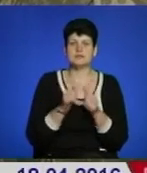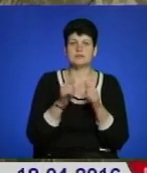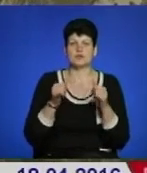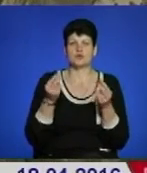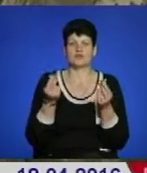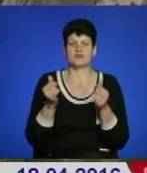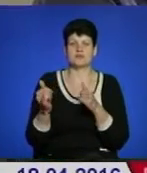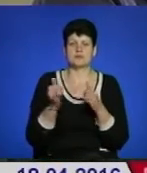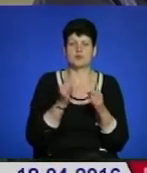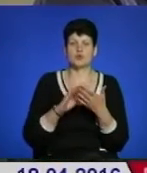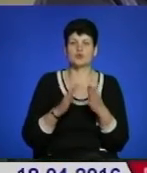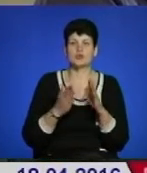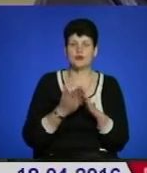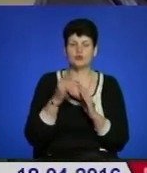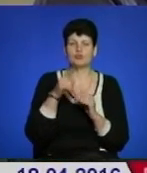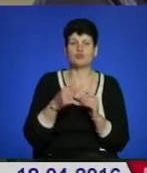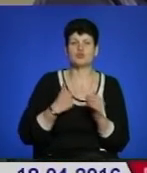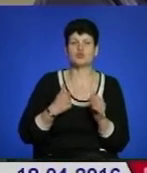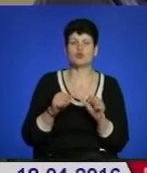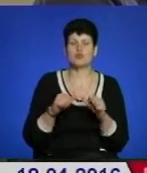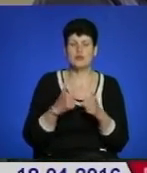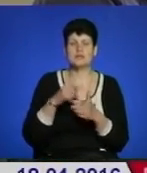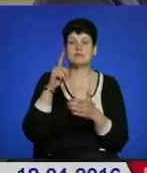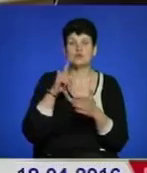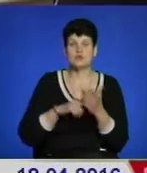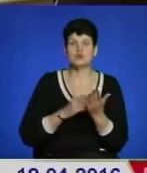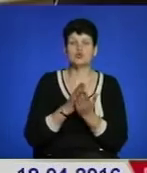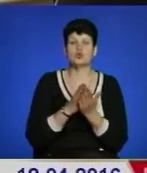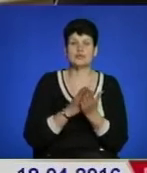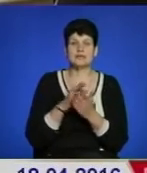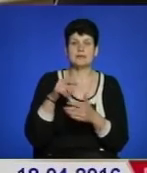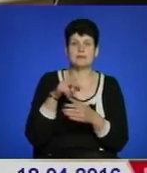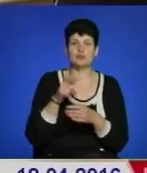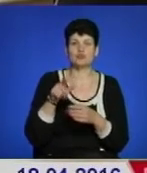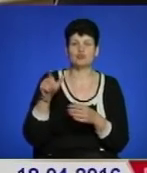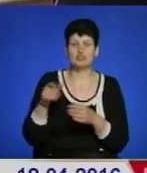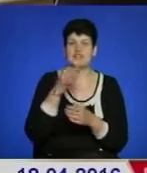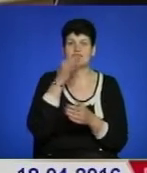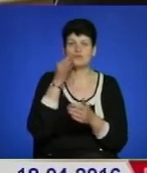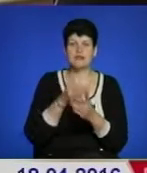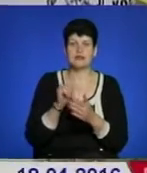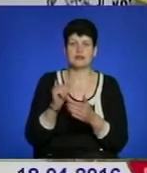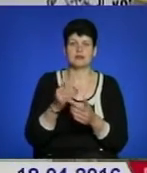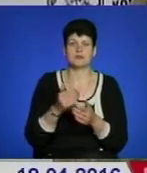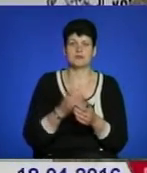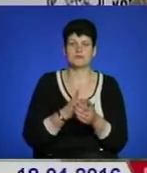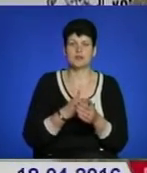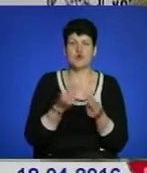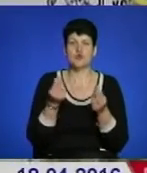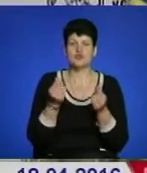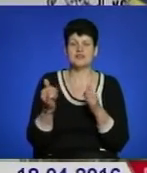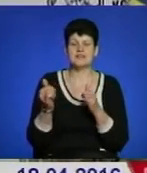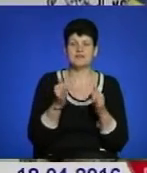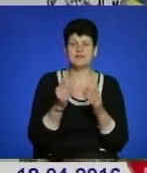забезпечення контрактників, тому у військкоматі сподіваються, служити підуть люди відповідальні і мотивовані. Грошове